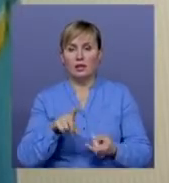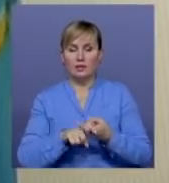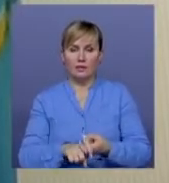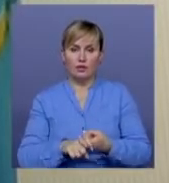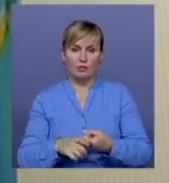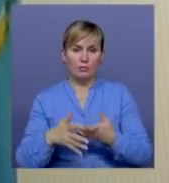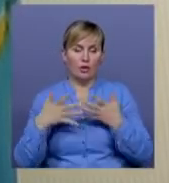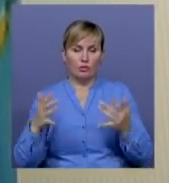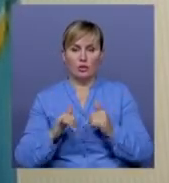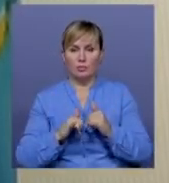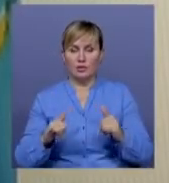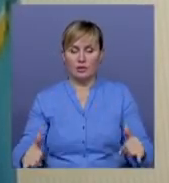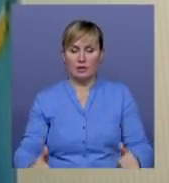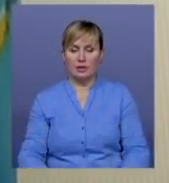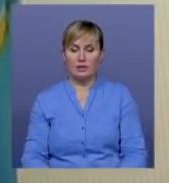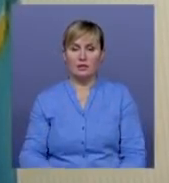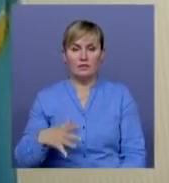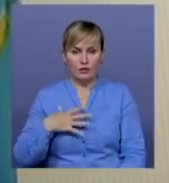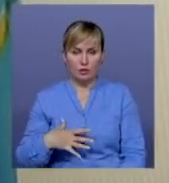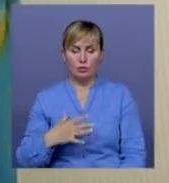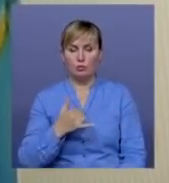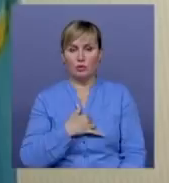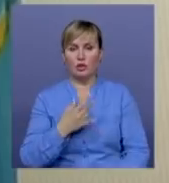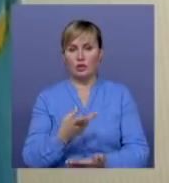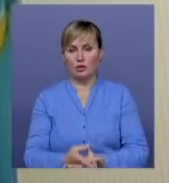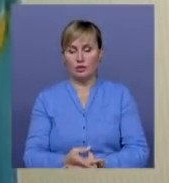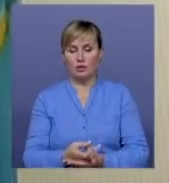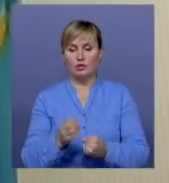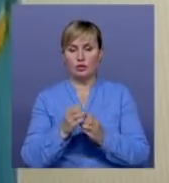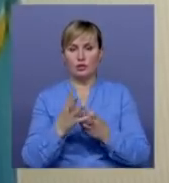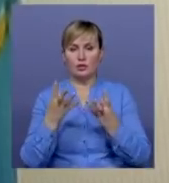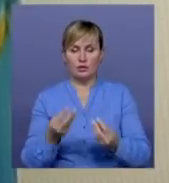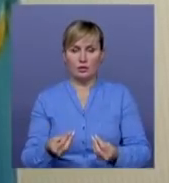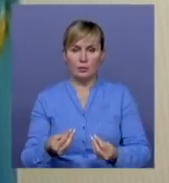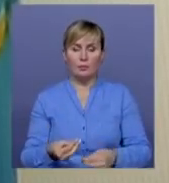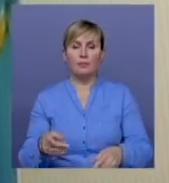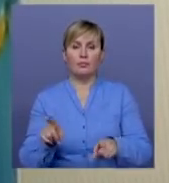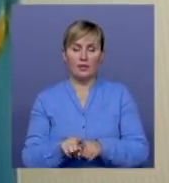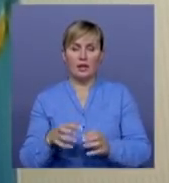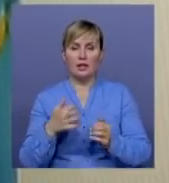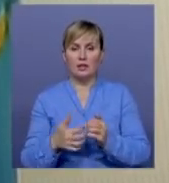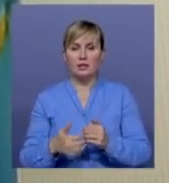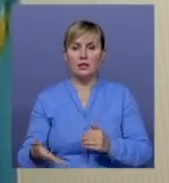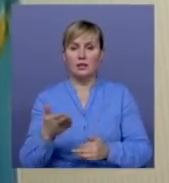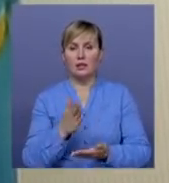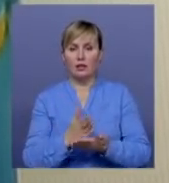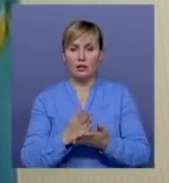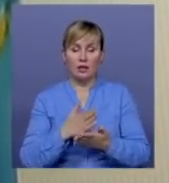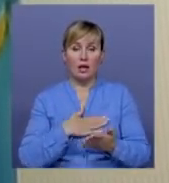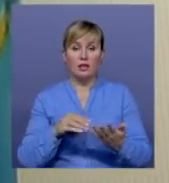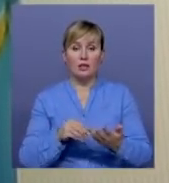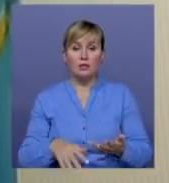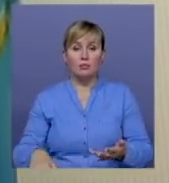большое распространение, они вынуждены у нас пребывать 14 дней. Также среди них находятся наши земляки,